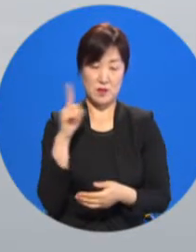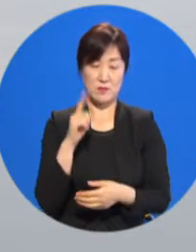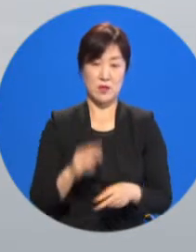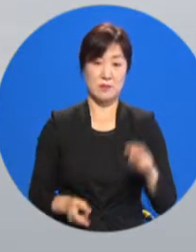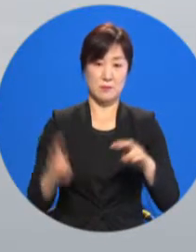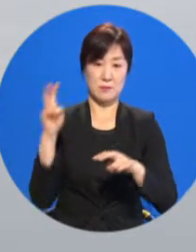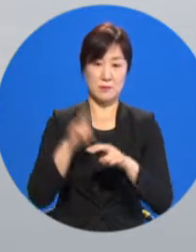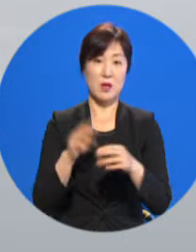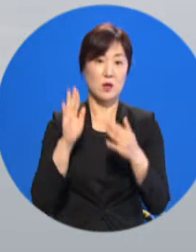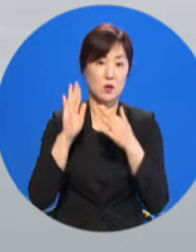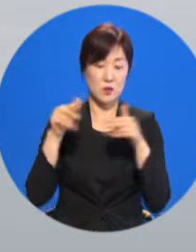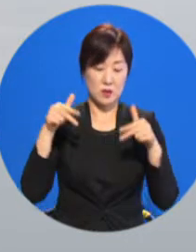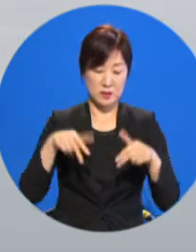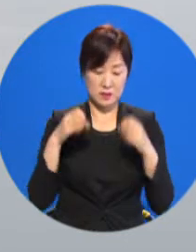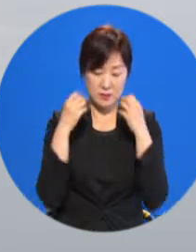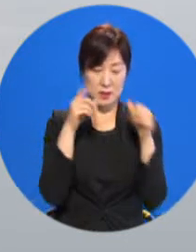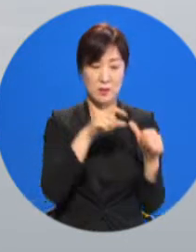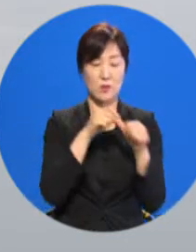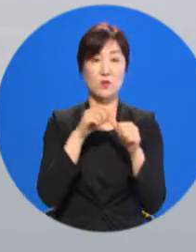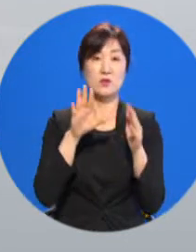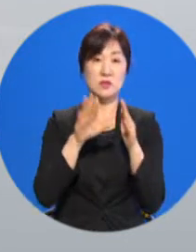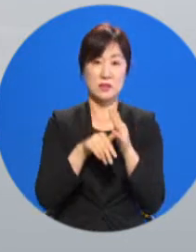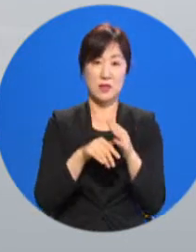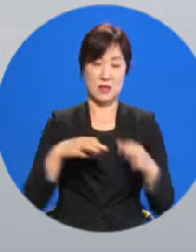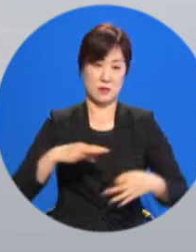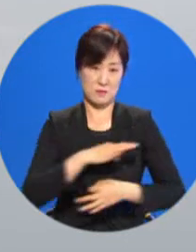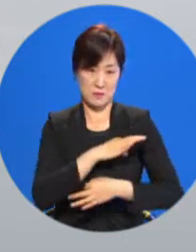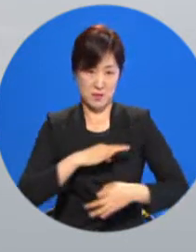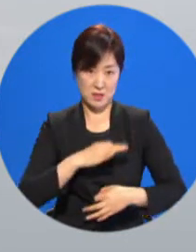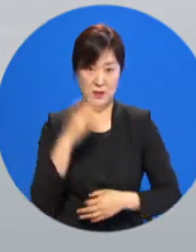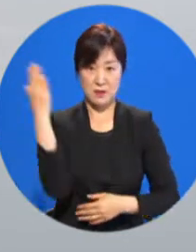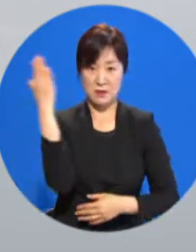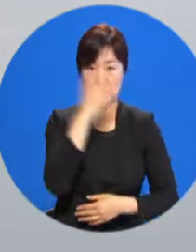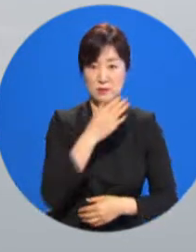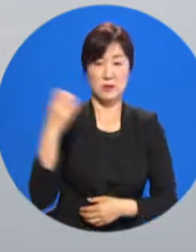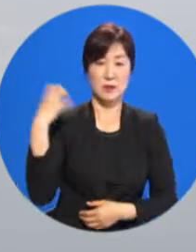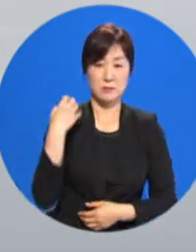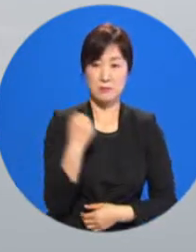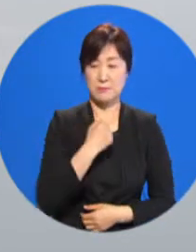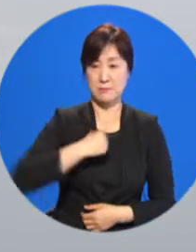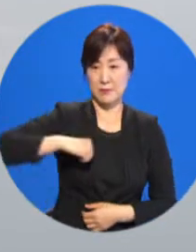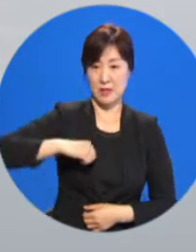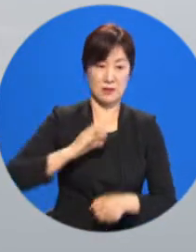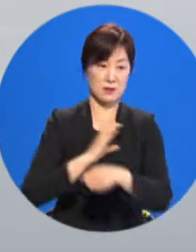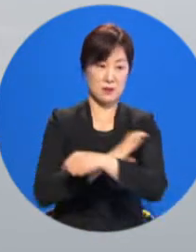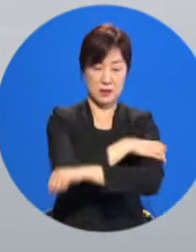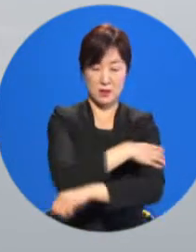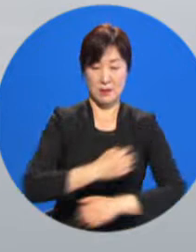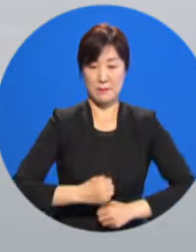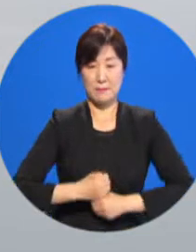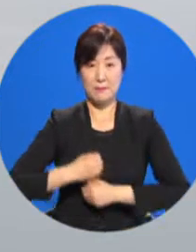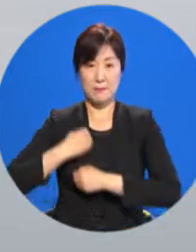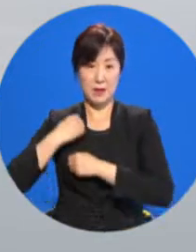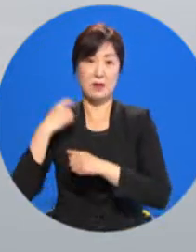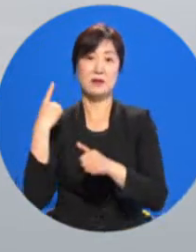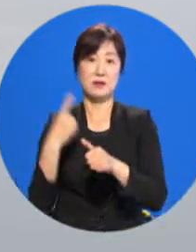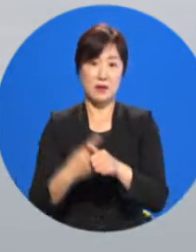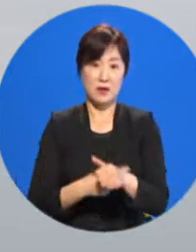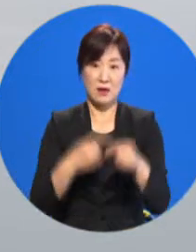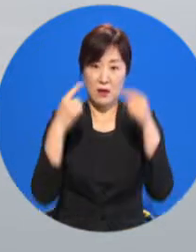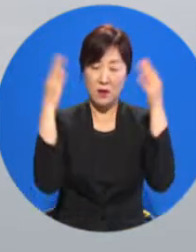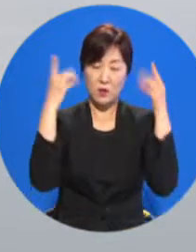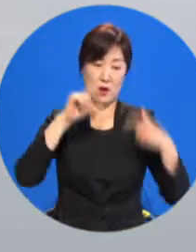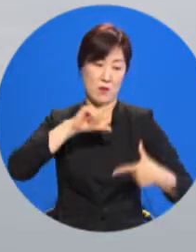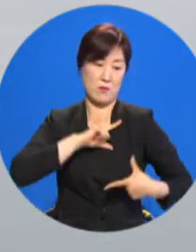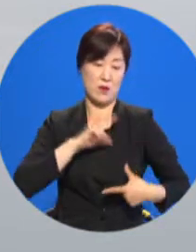이후 직원 신규 채용 비위를 저지르며 청렴 의무를 위반했고 직권남용과 직무 태만으로 대학의 명예를